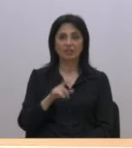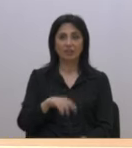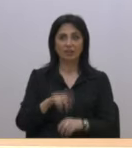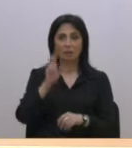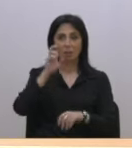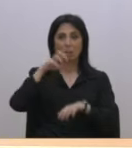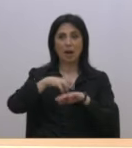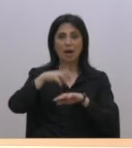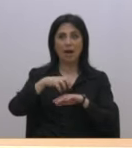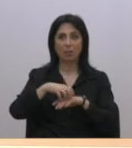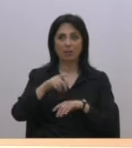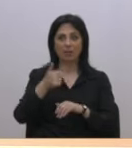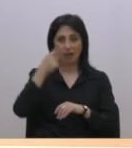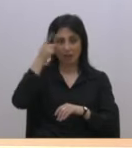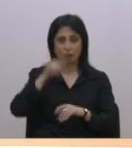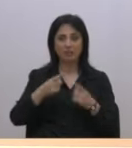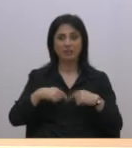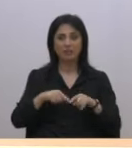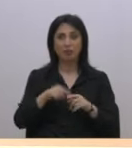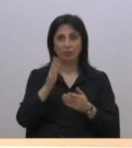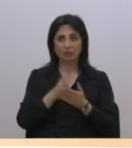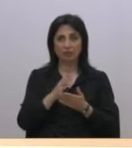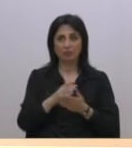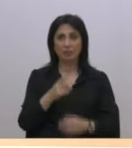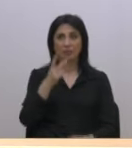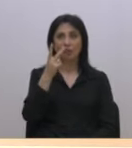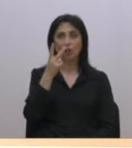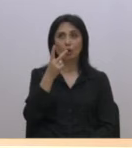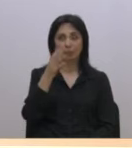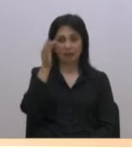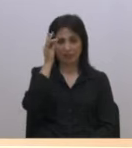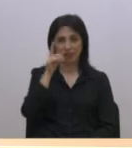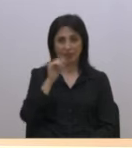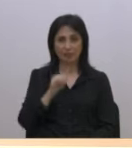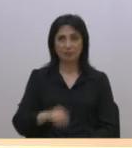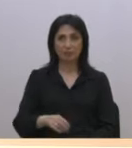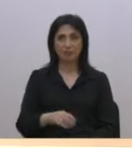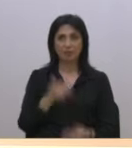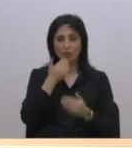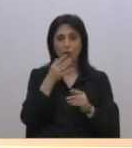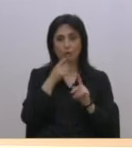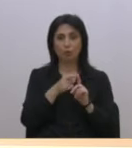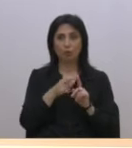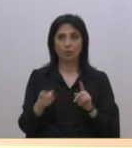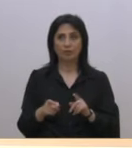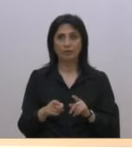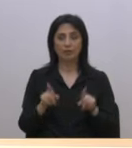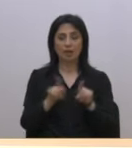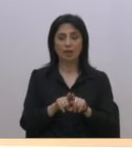ჭალებში კარგად არის ცნობილი ჩვენი საზოგადოებისთვის, ორს გავიხსენებ ბოლო დროს